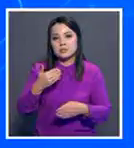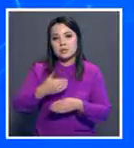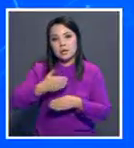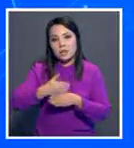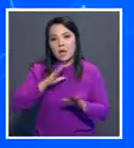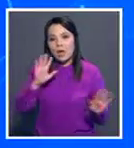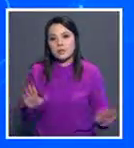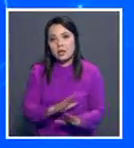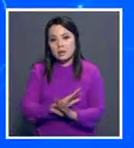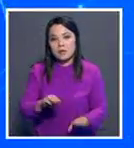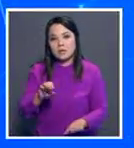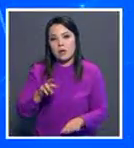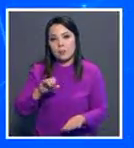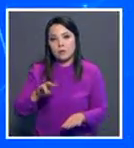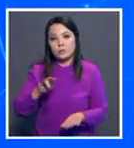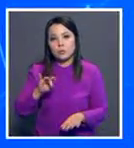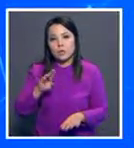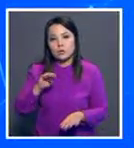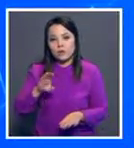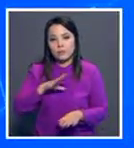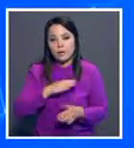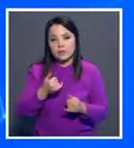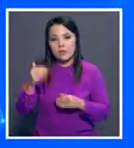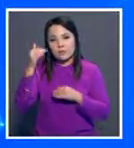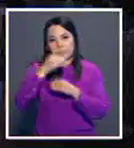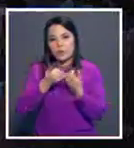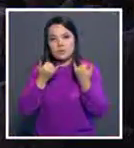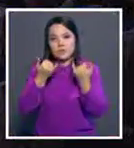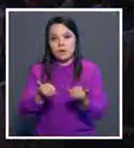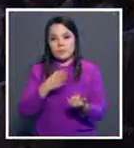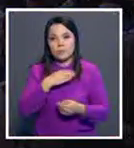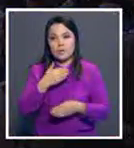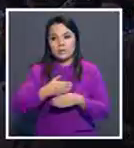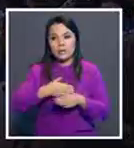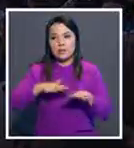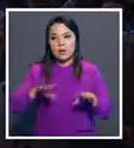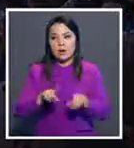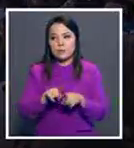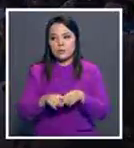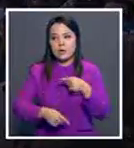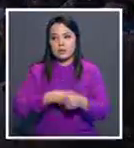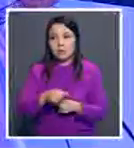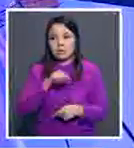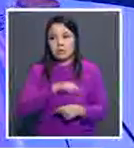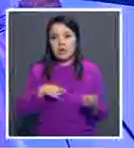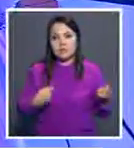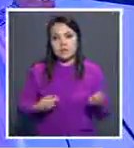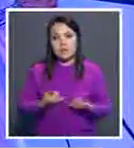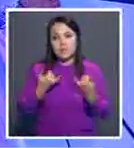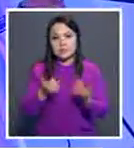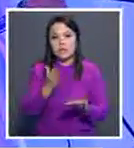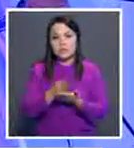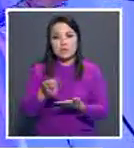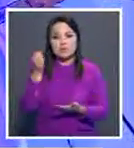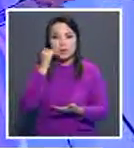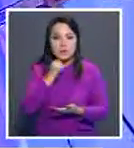Тельман Нүркеновтің «Ән ғанатында» атты шығармашылық кеш өтті. Сахнада қазақтың дәстүрлі әндерімен тағылымға толы термелер орындалды.